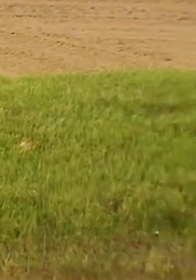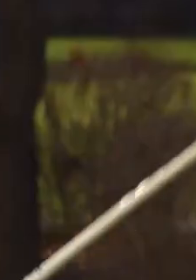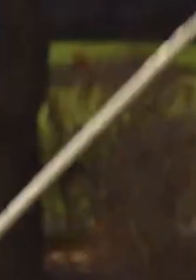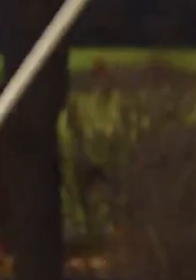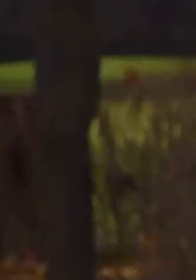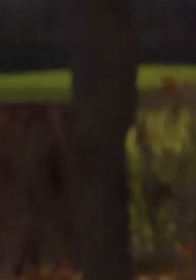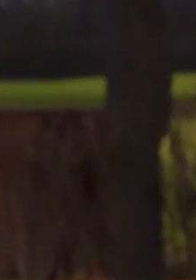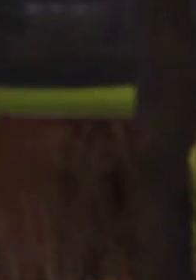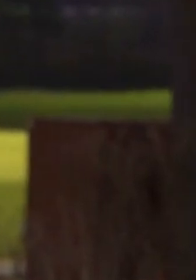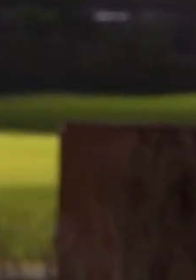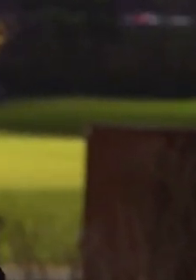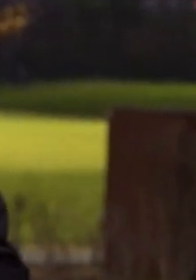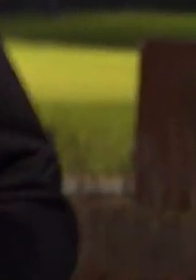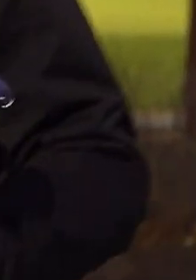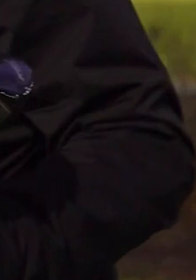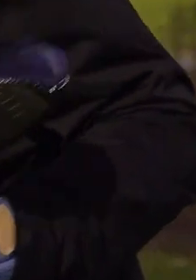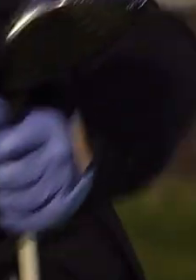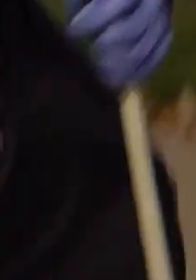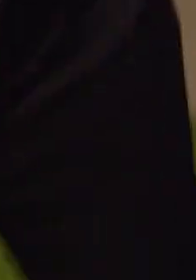으